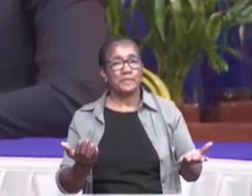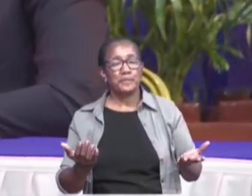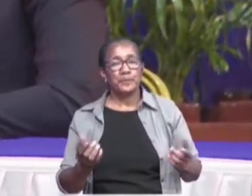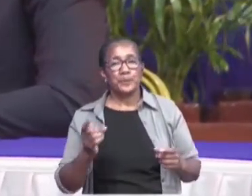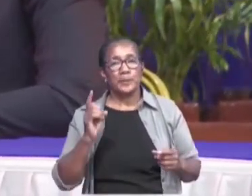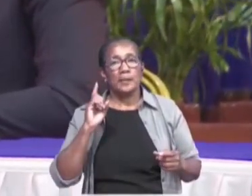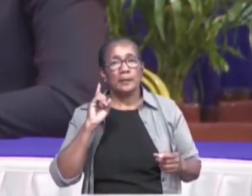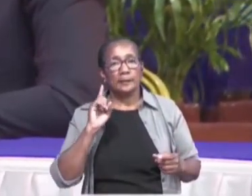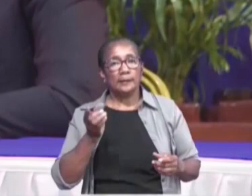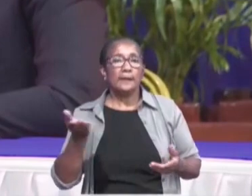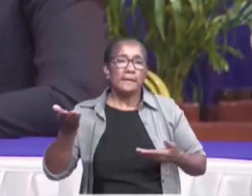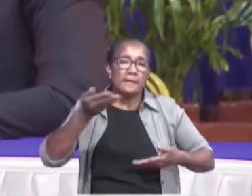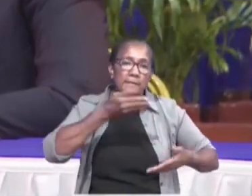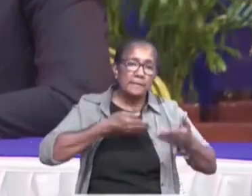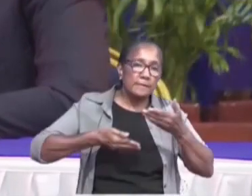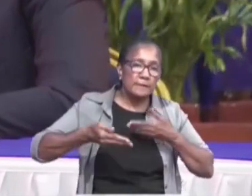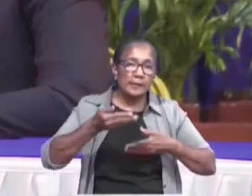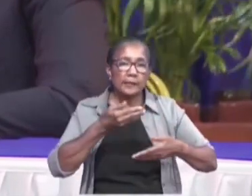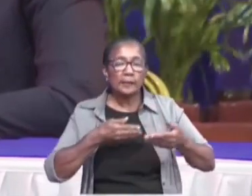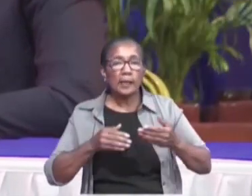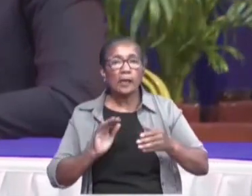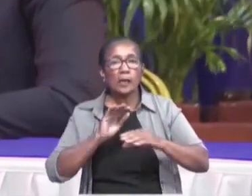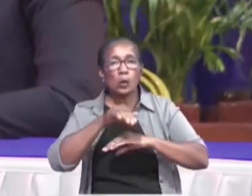De vraag ten aanzien van,